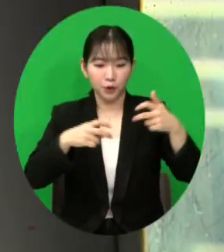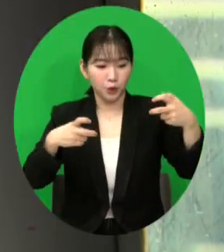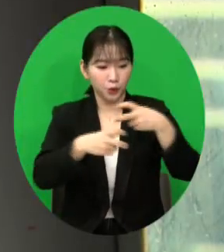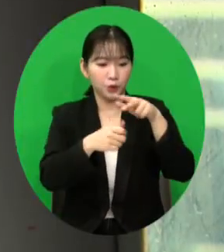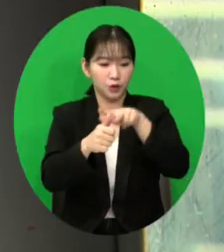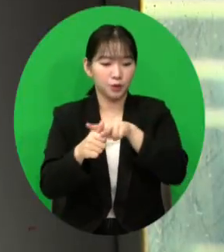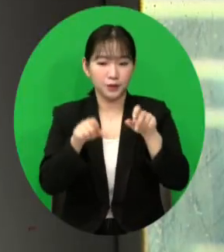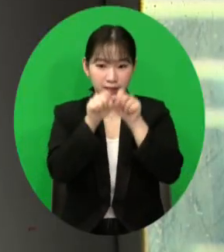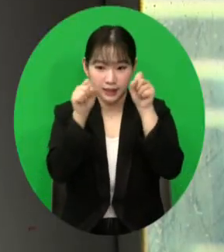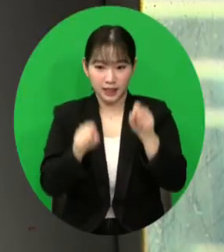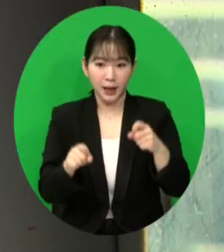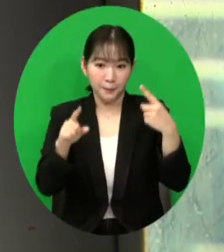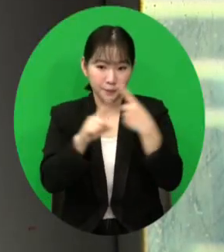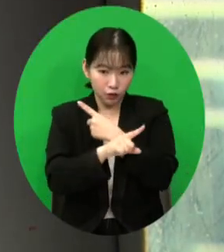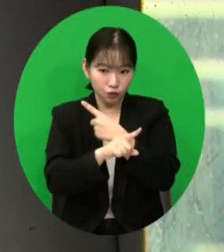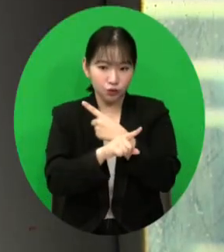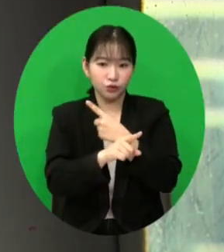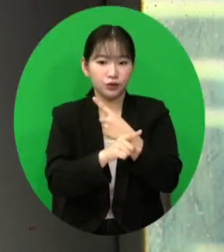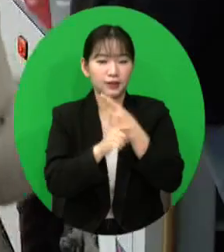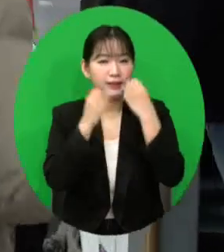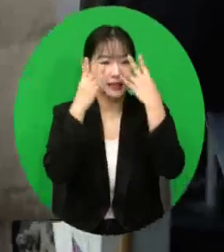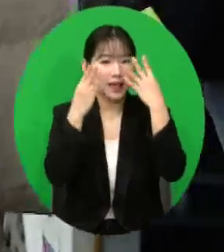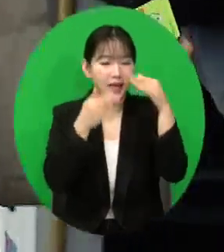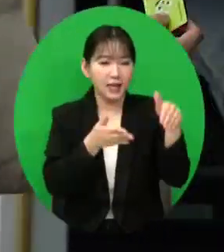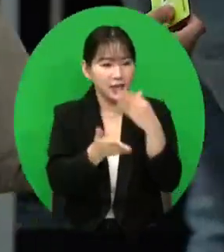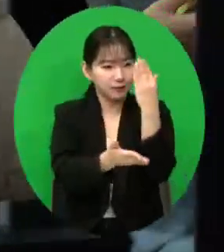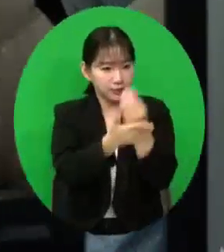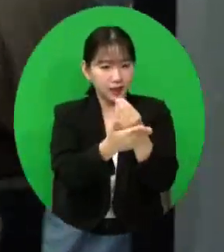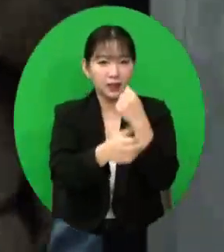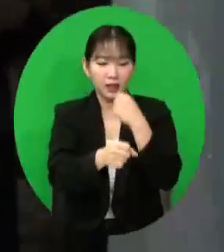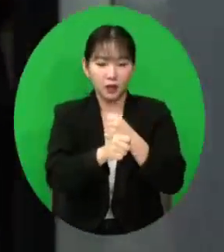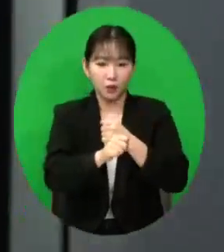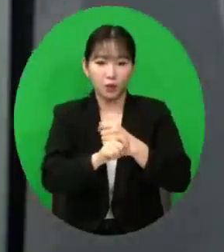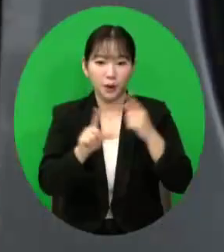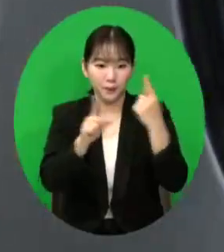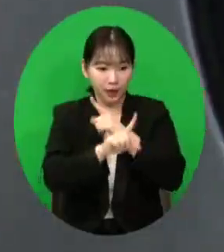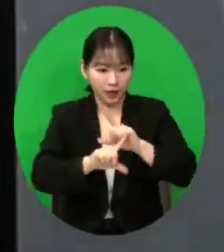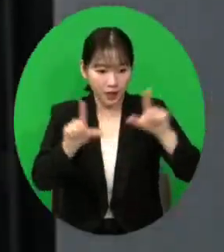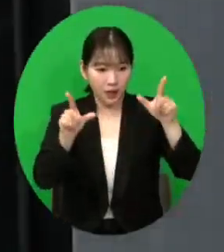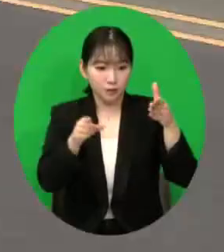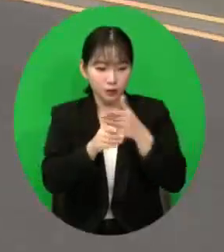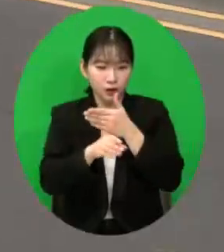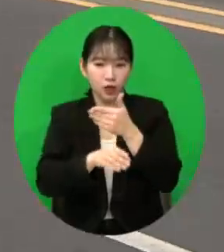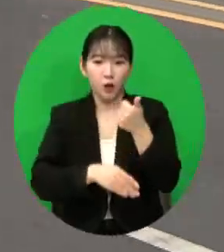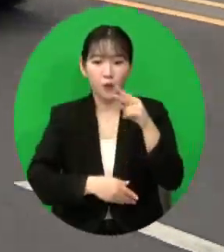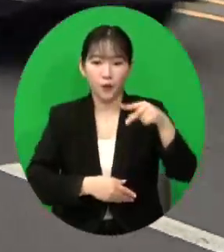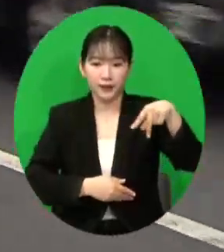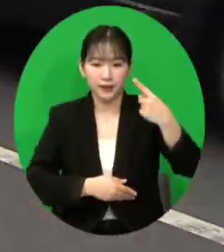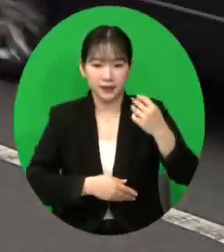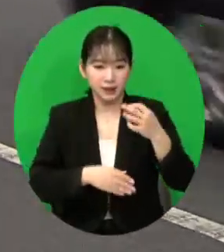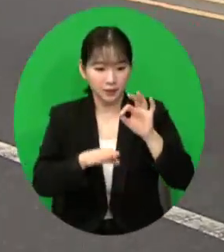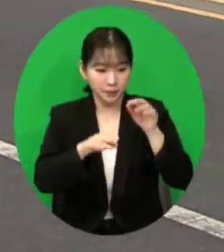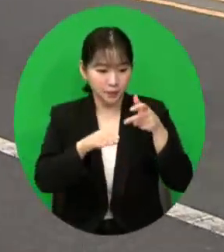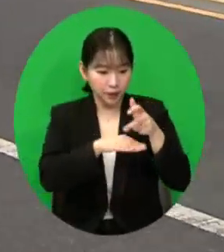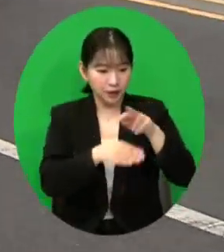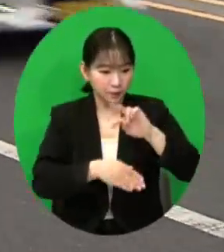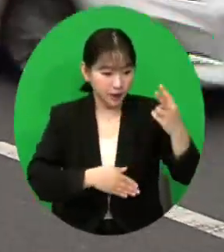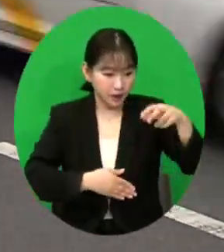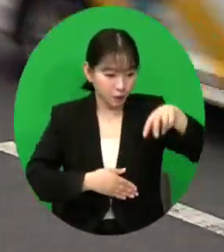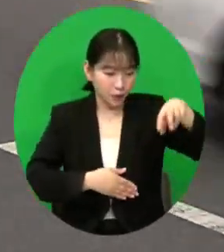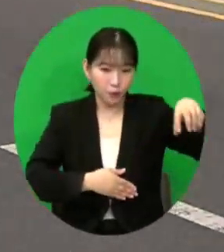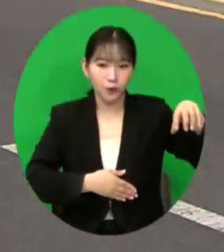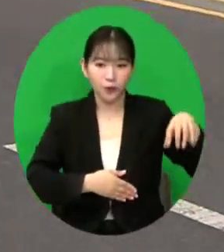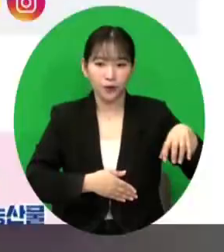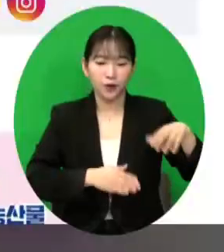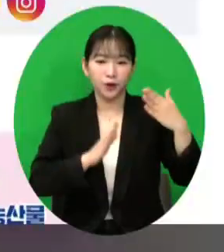교통정보 시스템의 변경 노선을 반영하고 개편 당일부터 주요 환승 거점에 40일가량 공무원을 집중